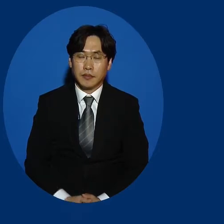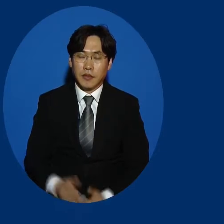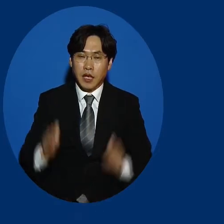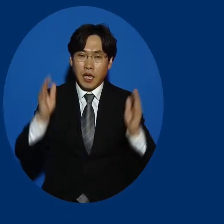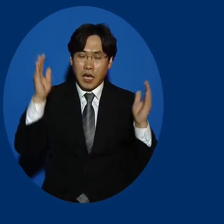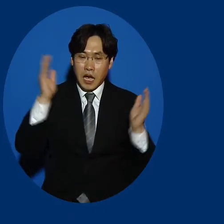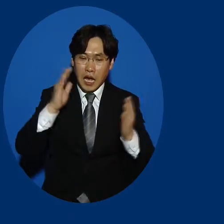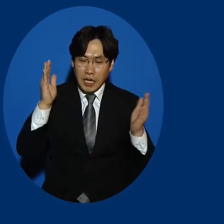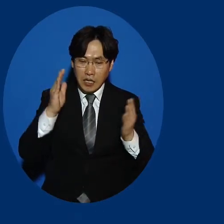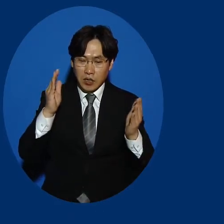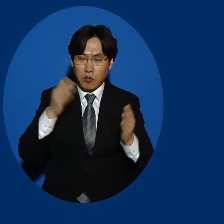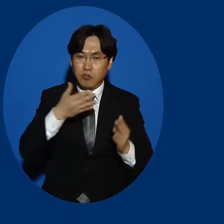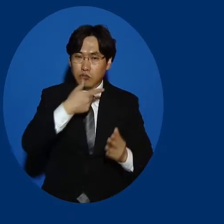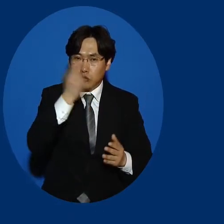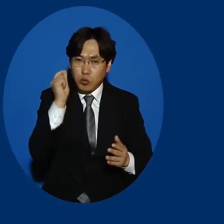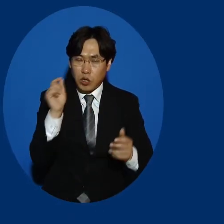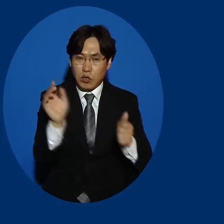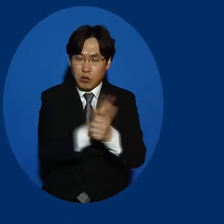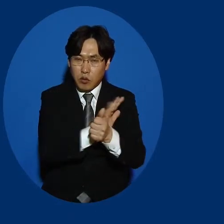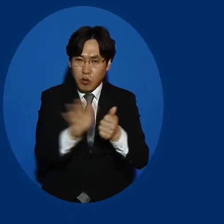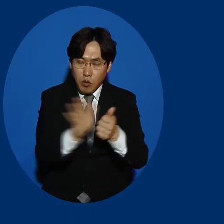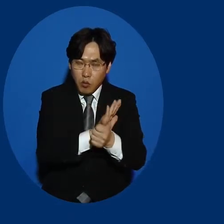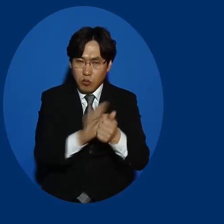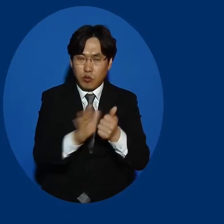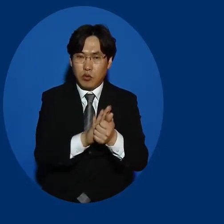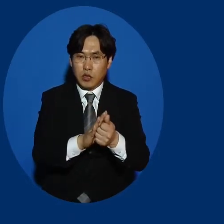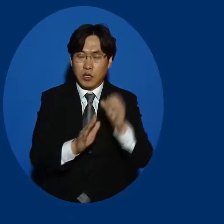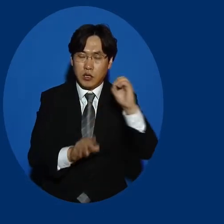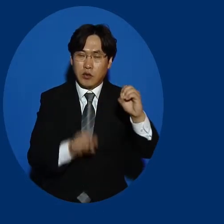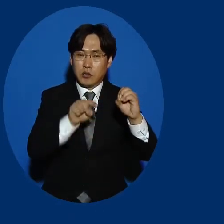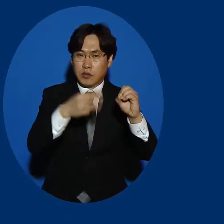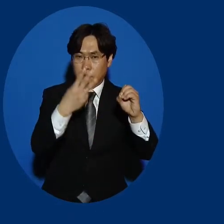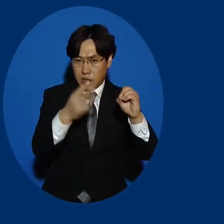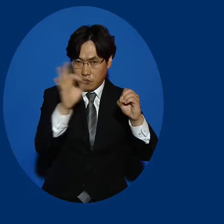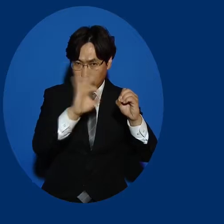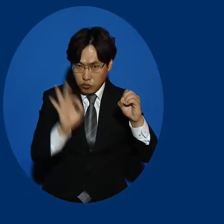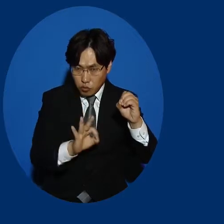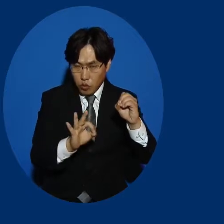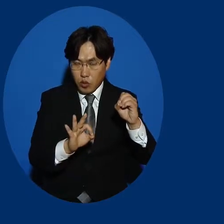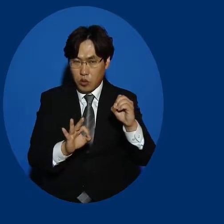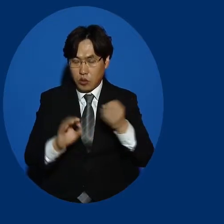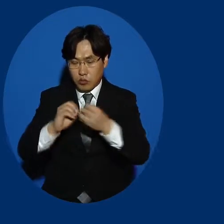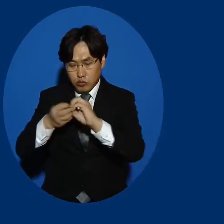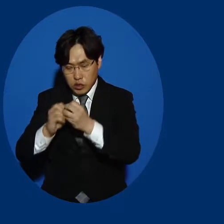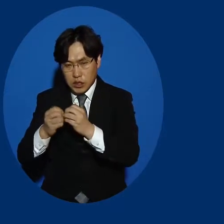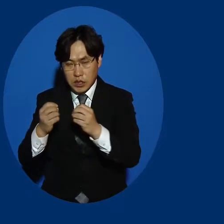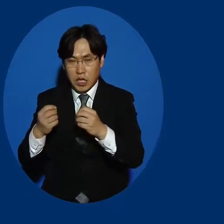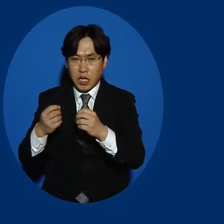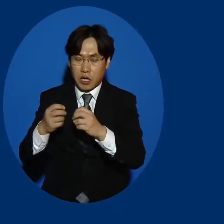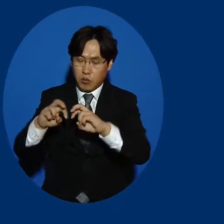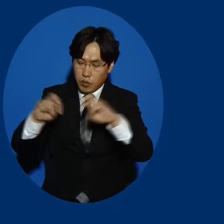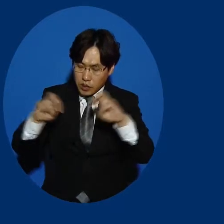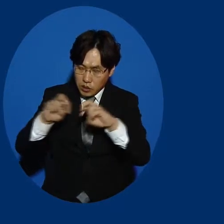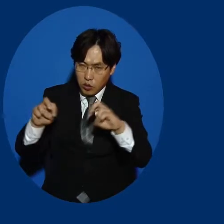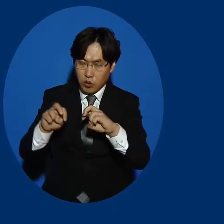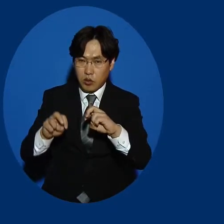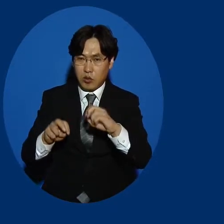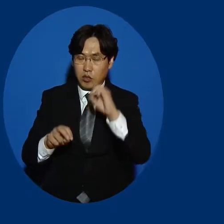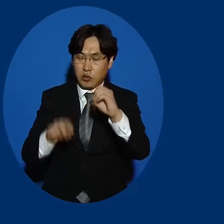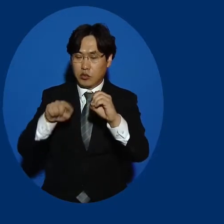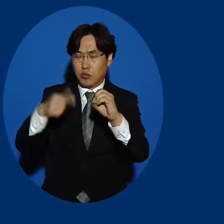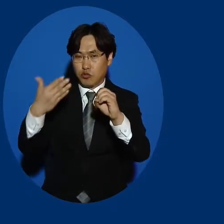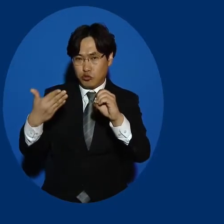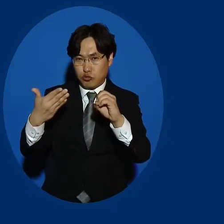학력 보완에 대해서 0.3%, 성인 기초 문자 해득 교육에 대해서는 0.5%,